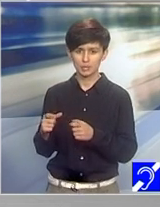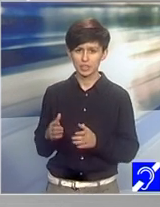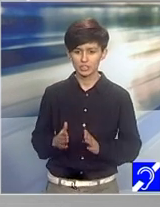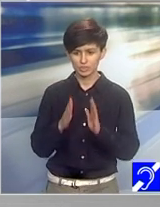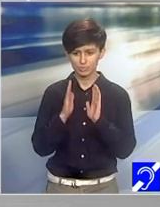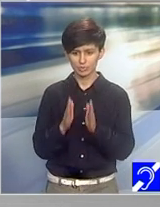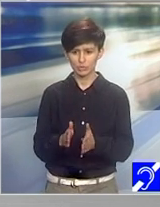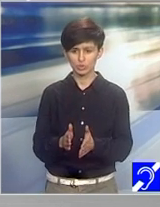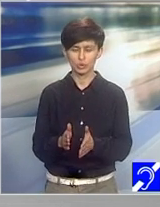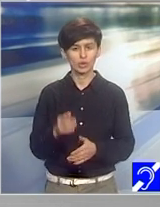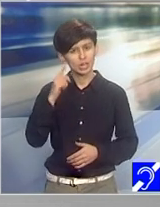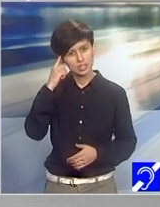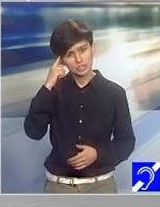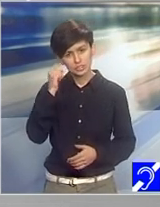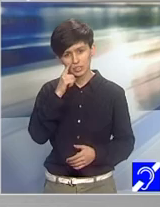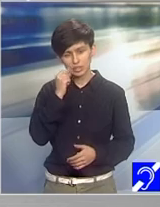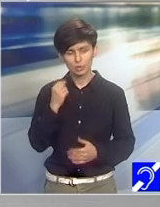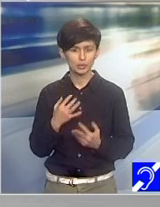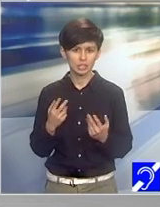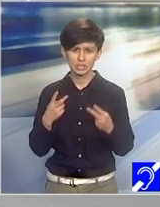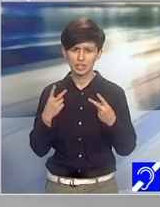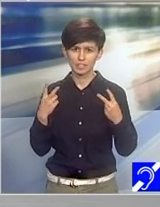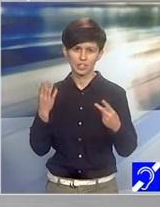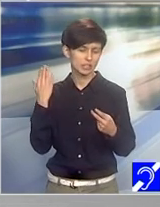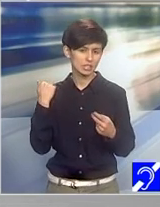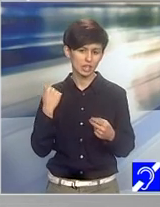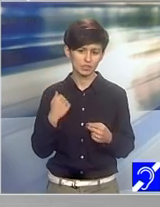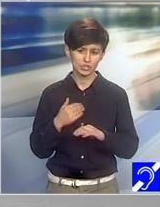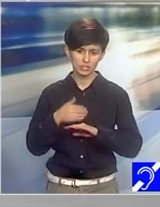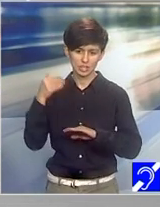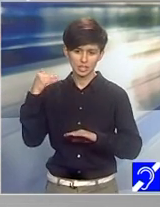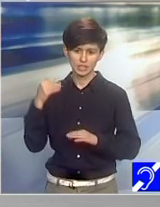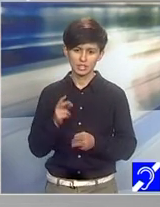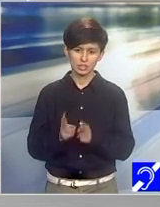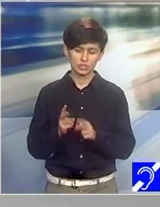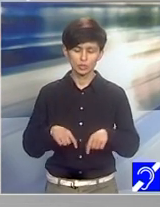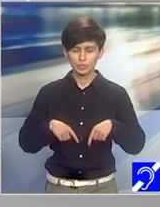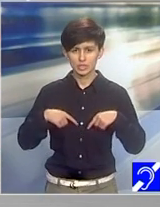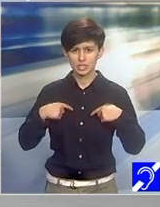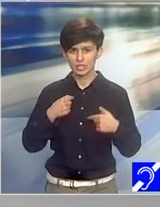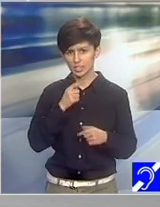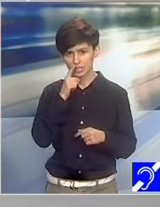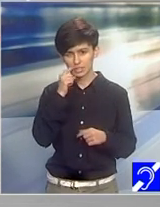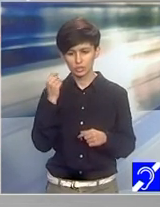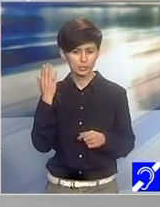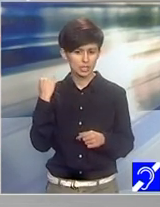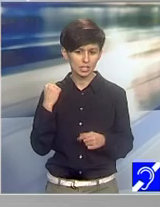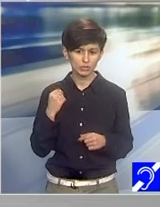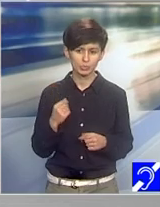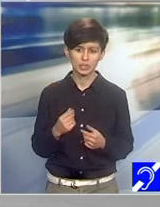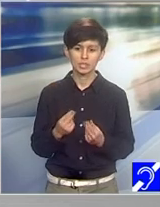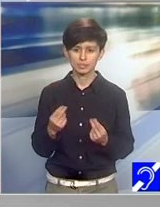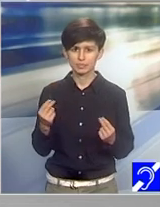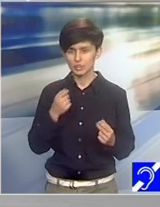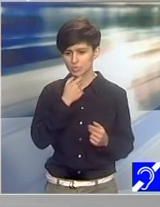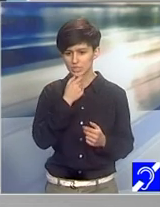seama cât de valoroasă a fost mii de ani. Și cum trăia omul român acum 10, 10. Rodica,